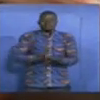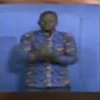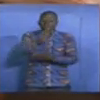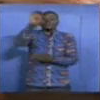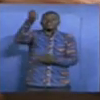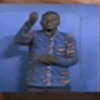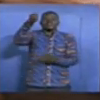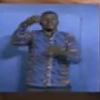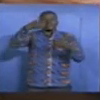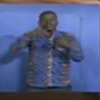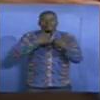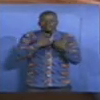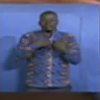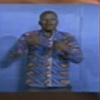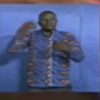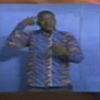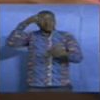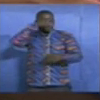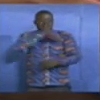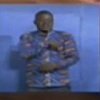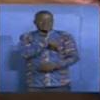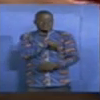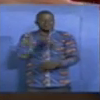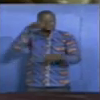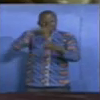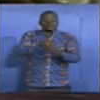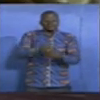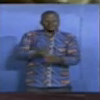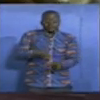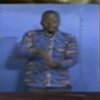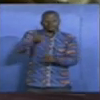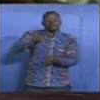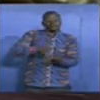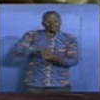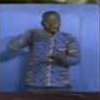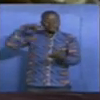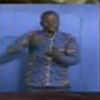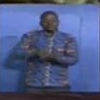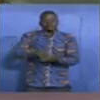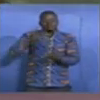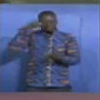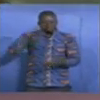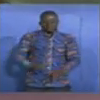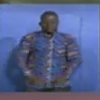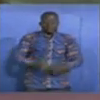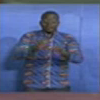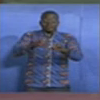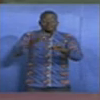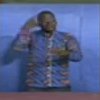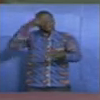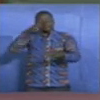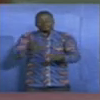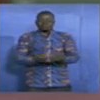à accomplir leur mission dans le domaine de l'éducation supérieure. Les bénéficiaires heureux promettent d'en faire